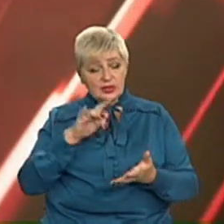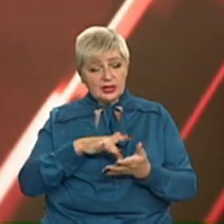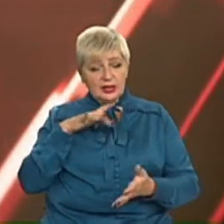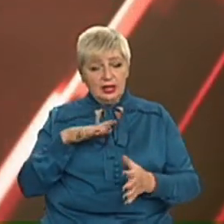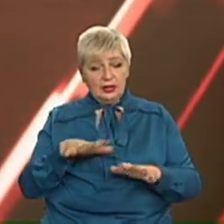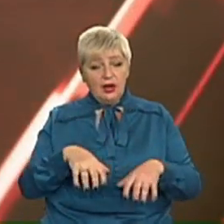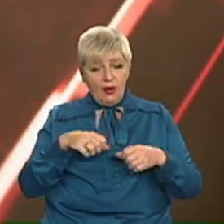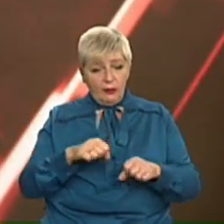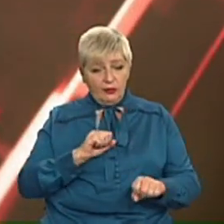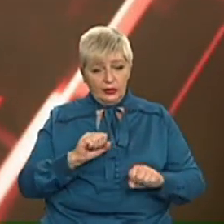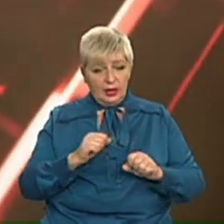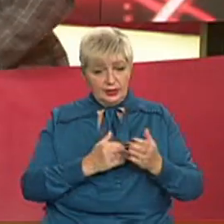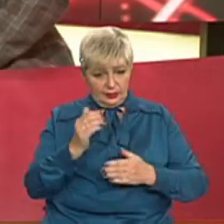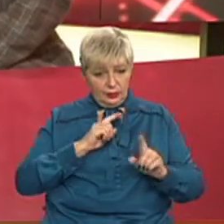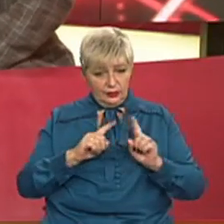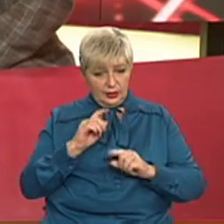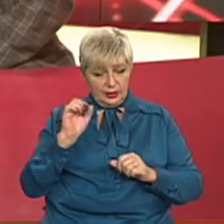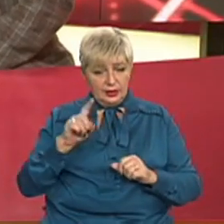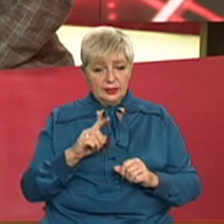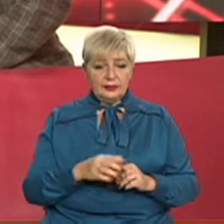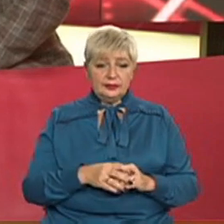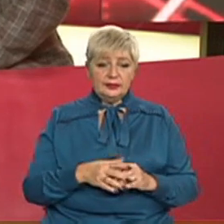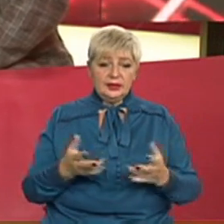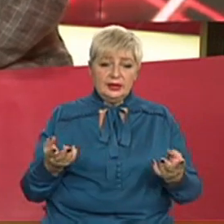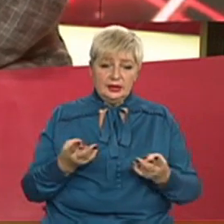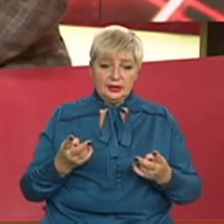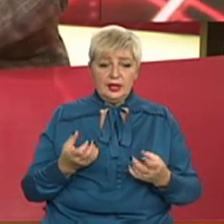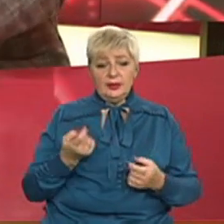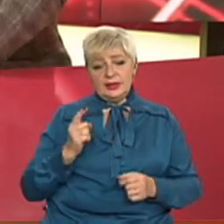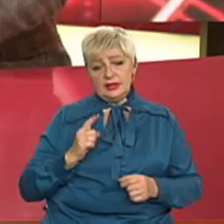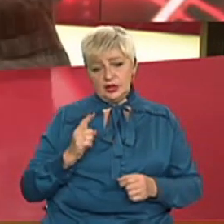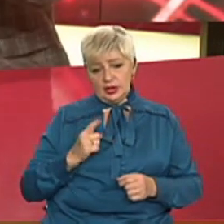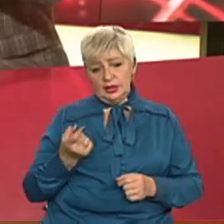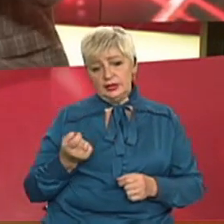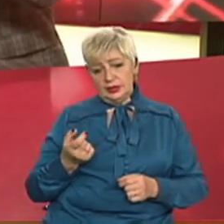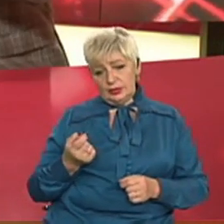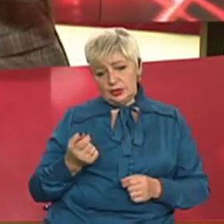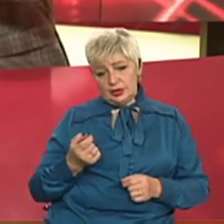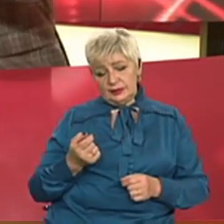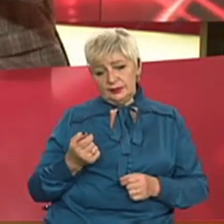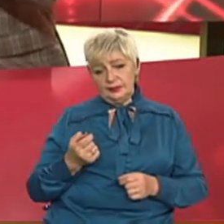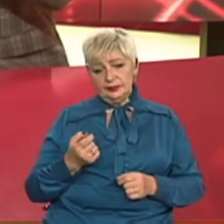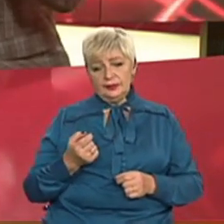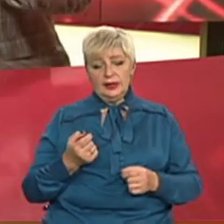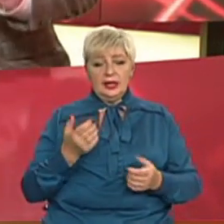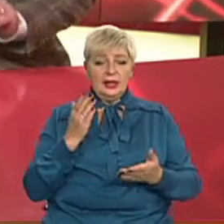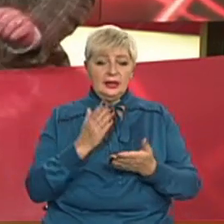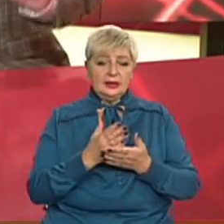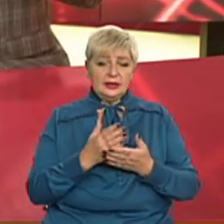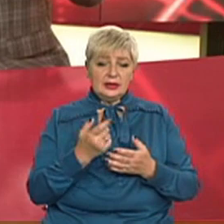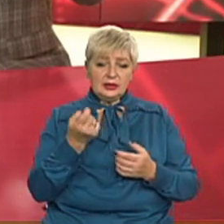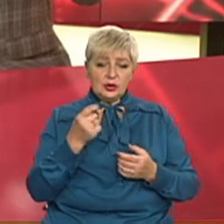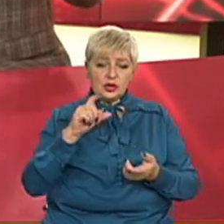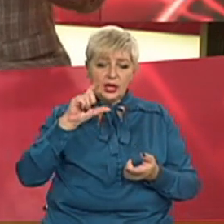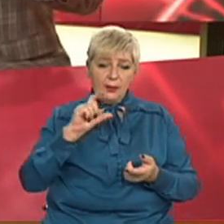щоб якось голос розуму все ж таки переміг. Тобто треба зачекати трошки, так? Є ще трошки менші статті, по